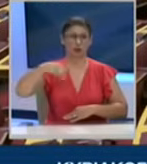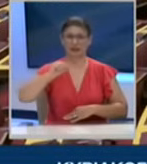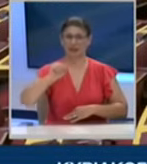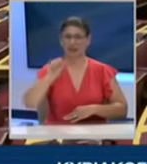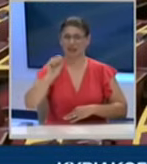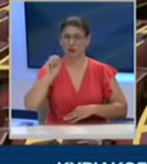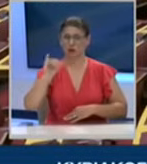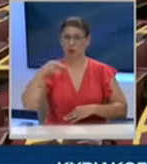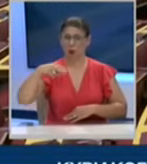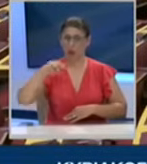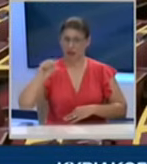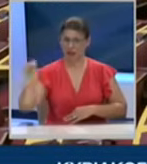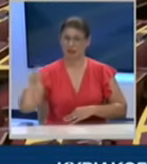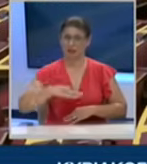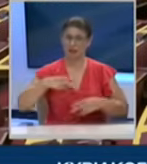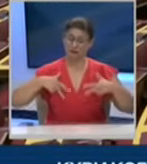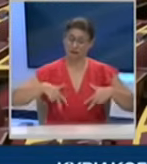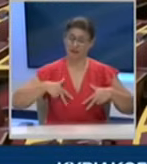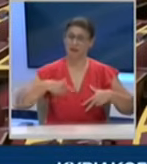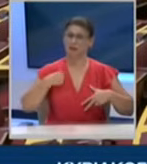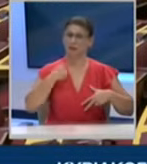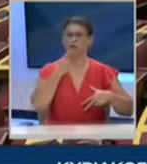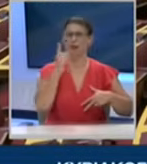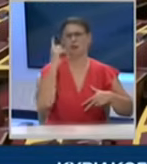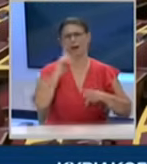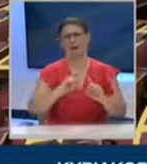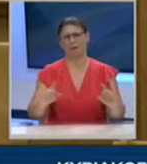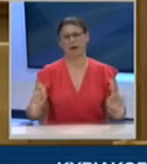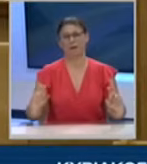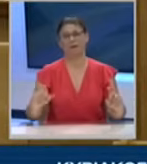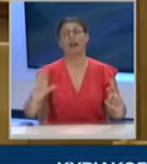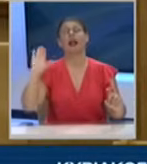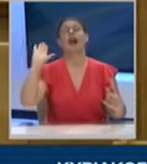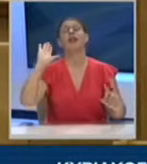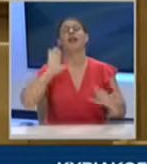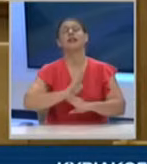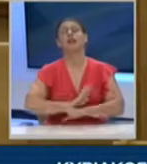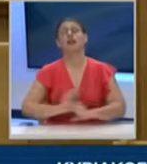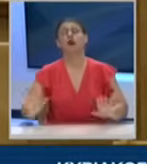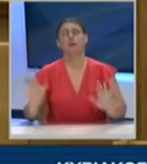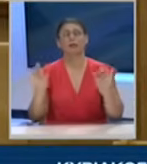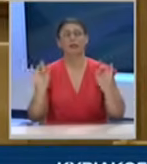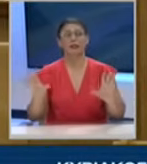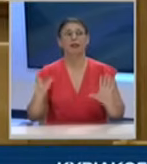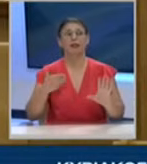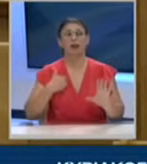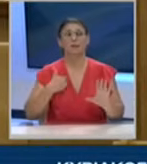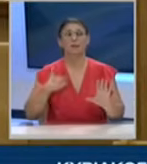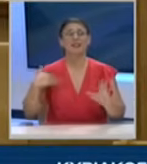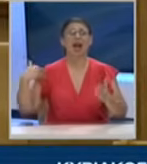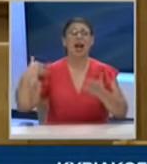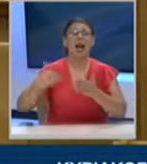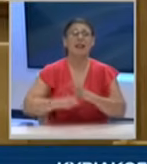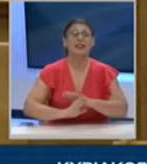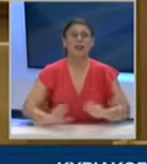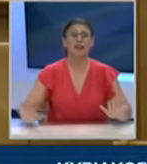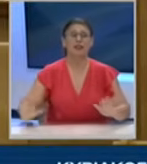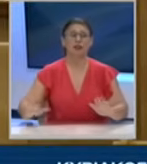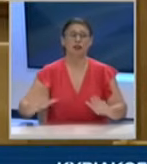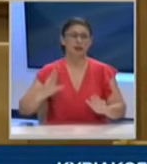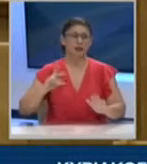η κυβέρνησή του, εμείς τους λέμε ένα πράγμα. Δεν τελειώνουμε με τίποτα. Είμαστε ατελείωτοι,